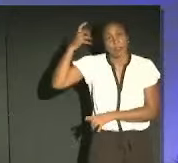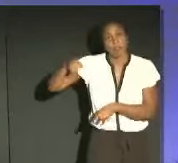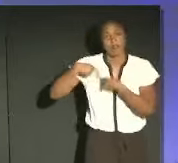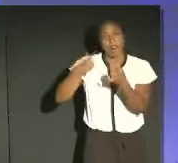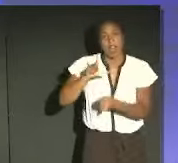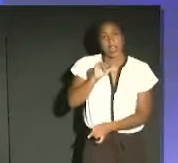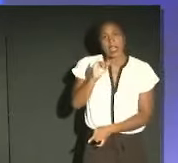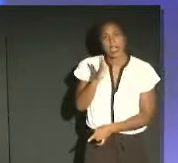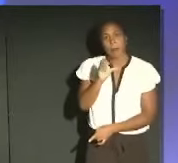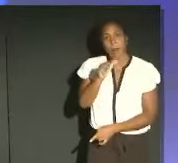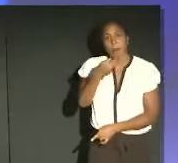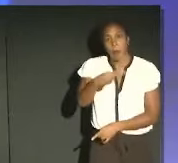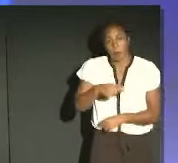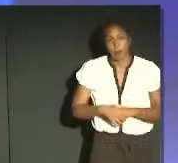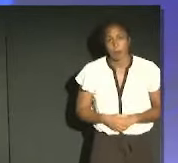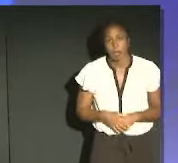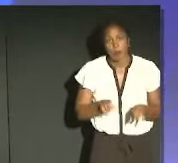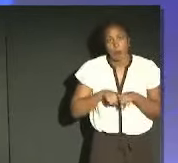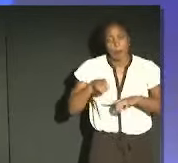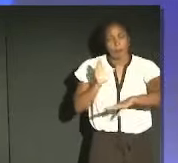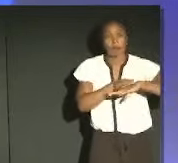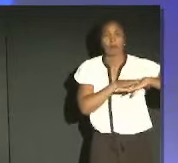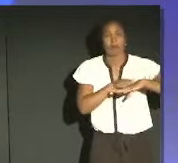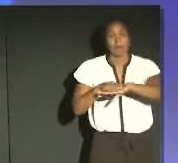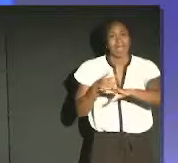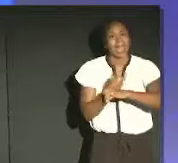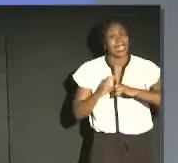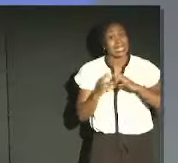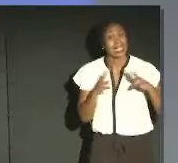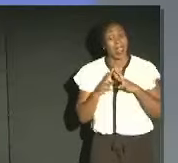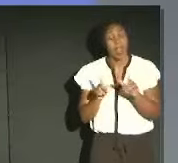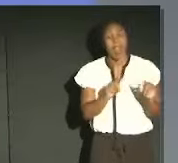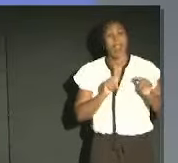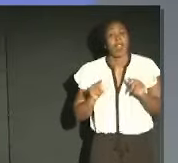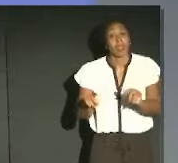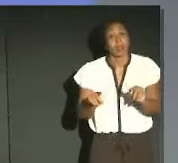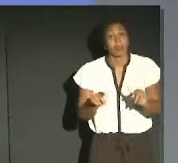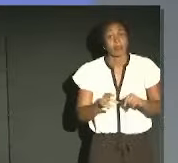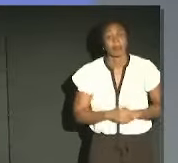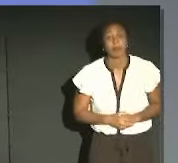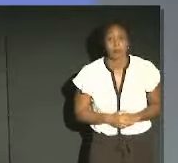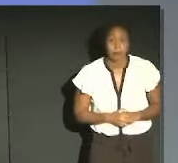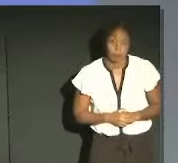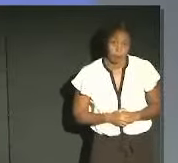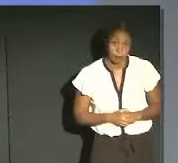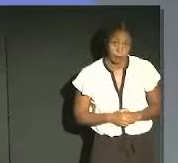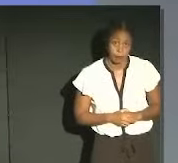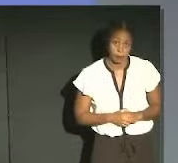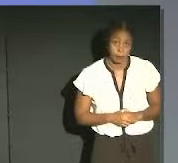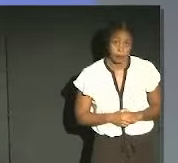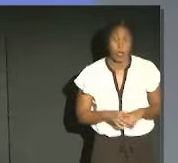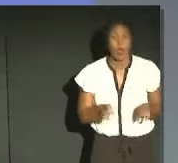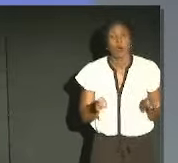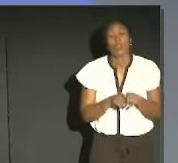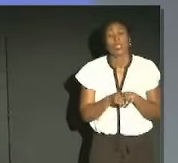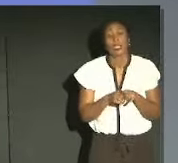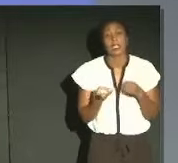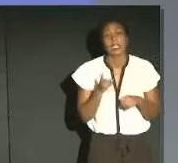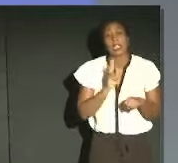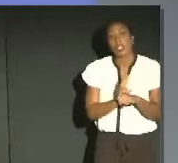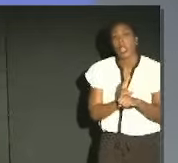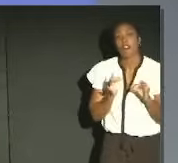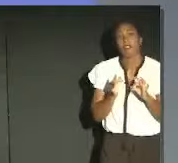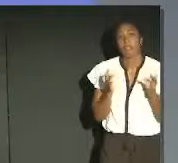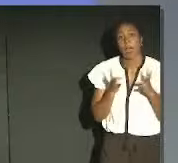Liban pour alerter sur le risque de guerre généralisé au Liban ensuite ce sont une g c'est une délégation de